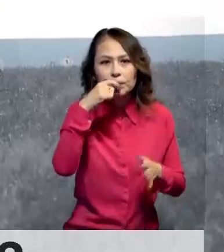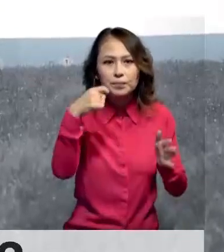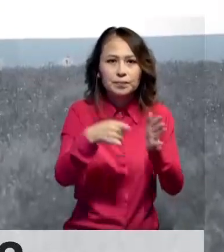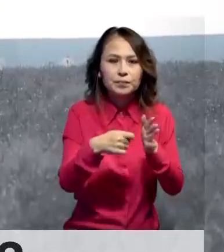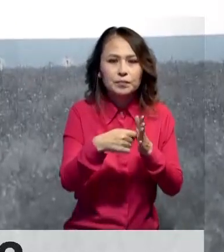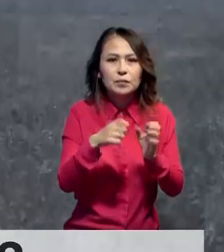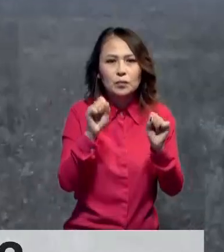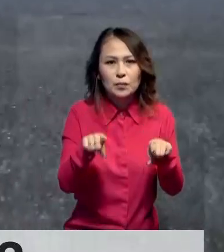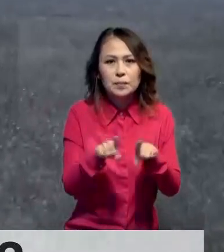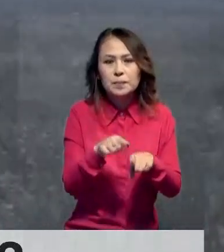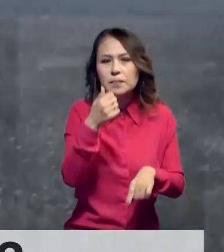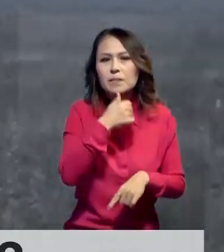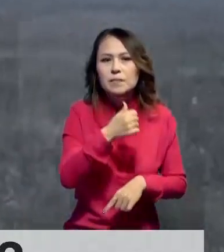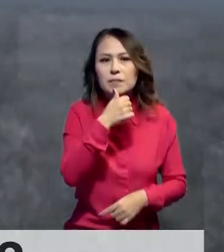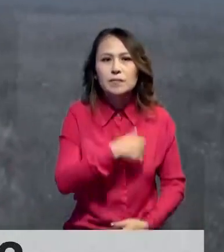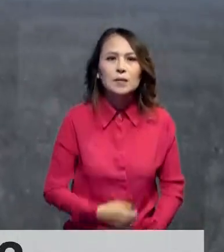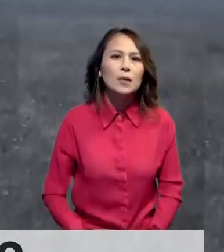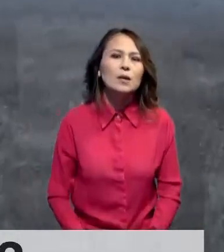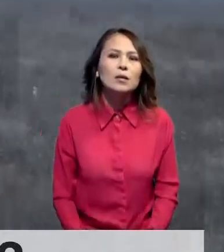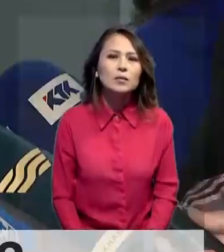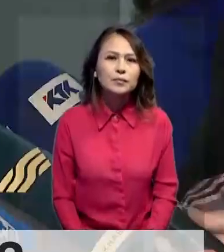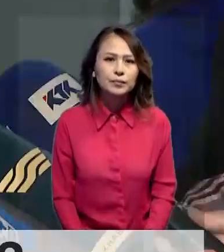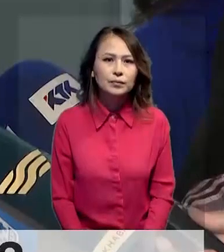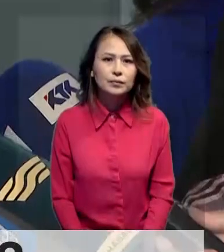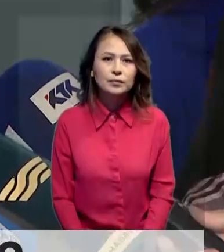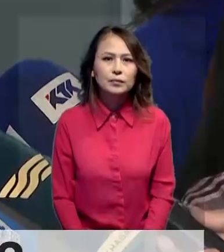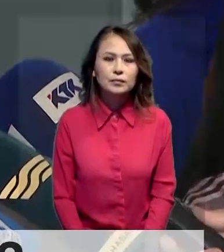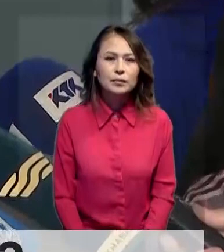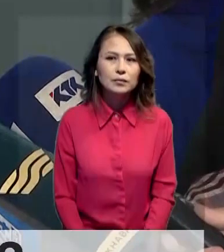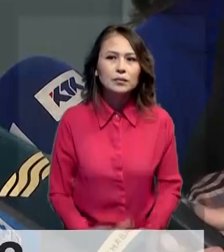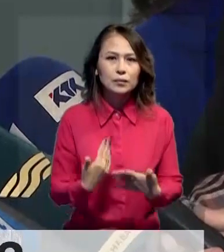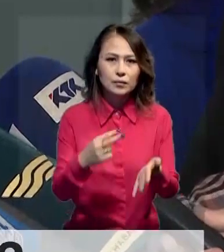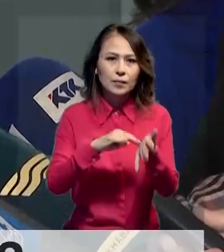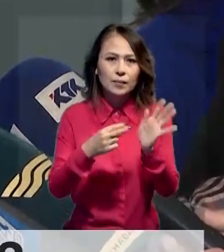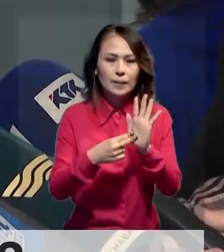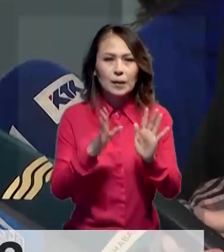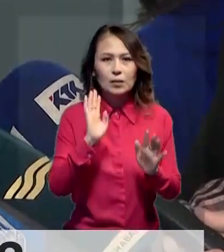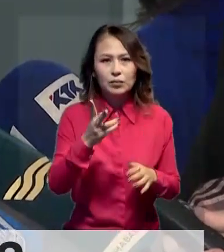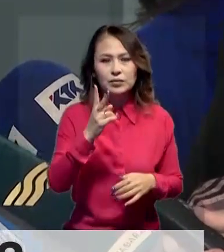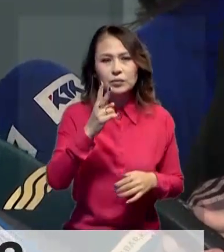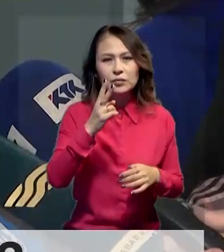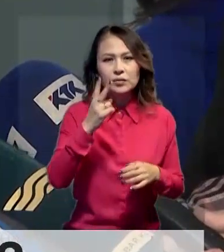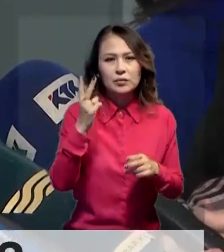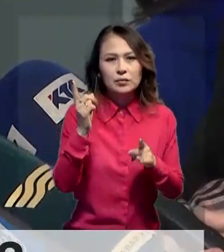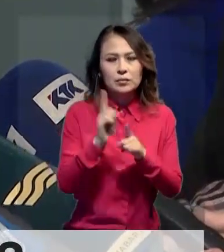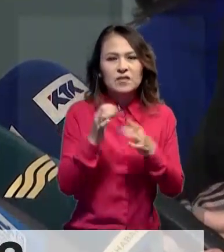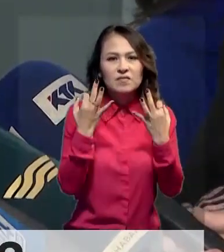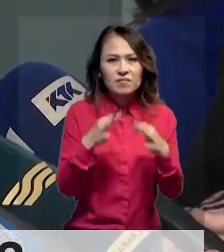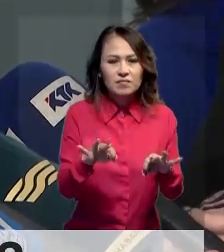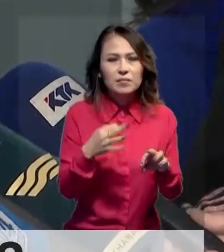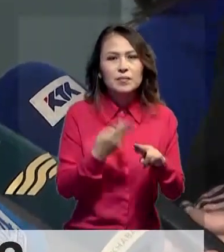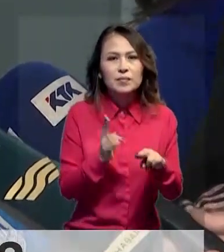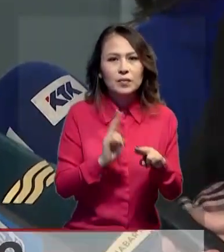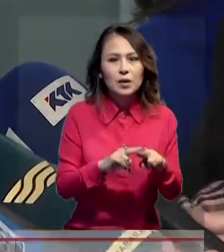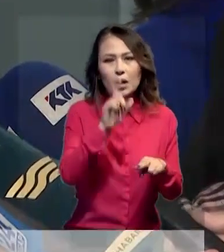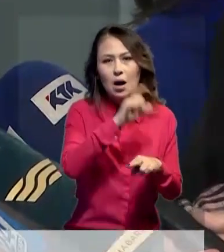тағам ретінде пайдалануы мүмкін. Ол жоба жаңа жартылай еркіндікті өсіру мәселесі. Мұнда жаңағы